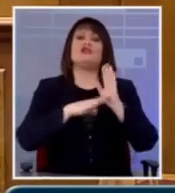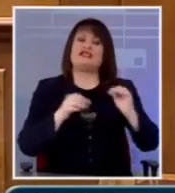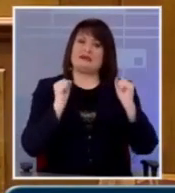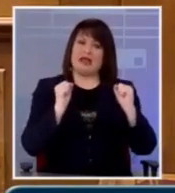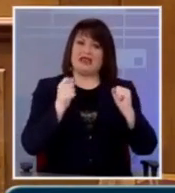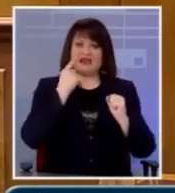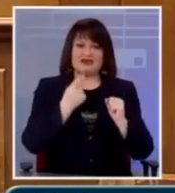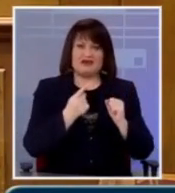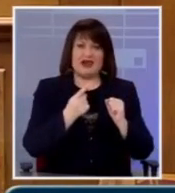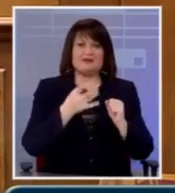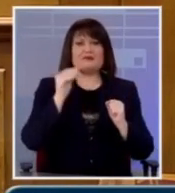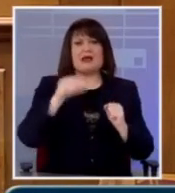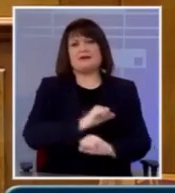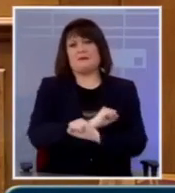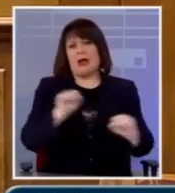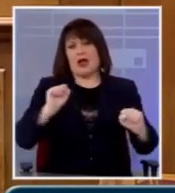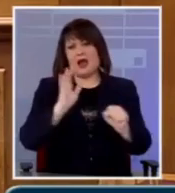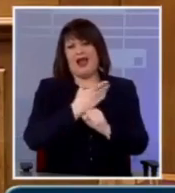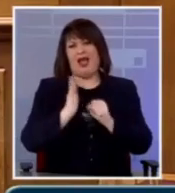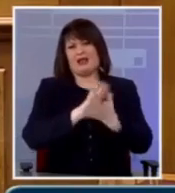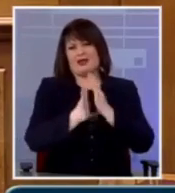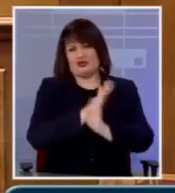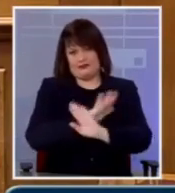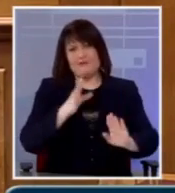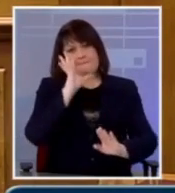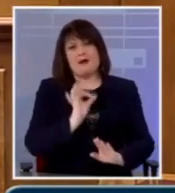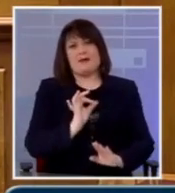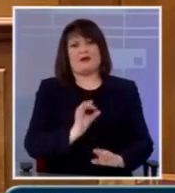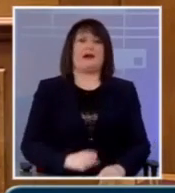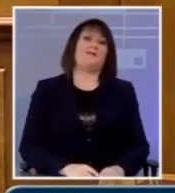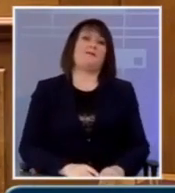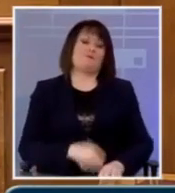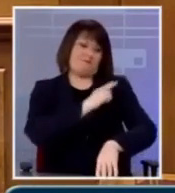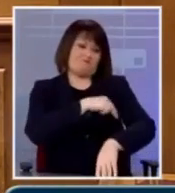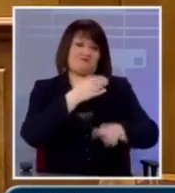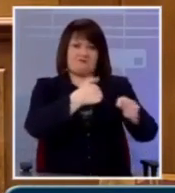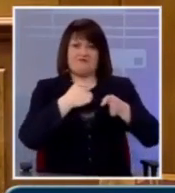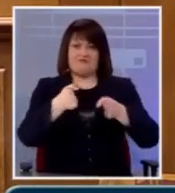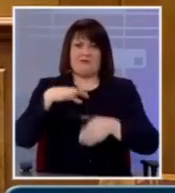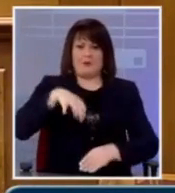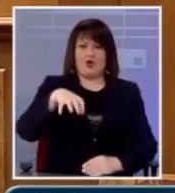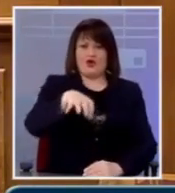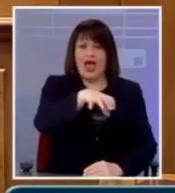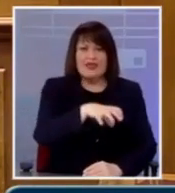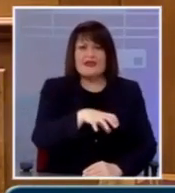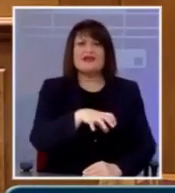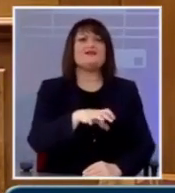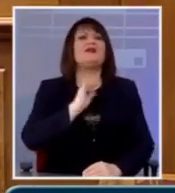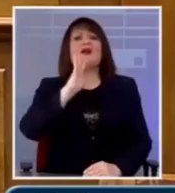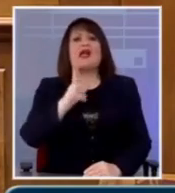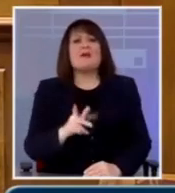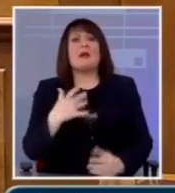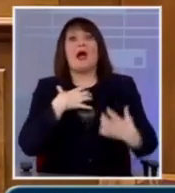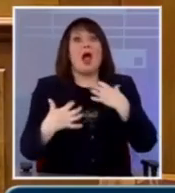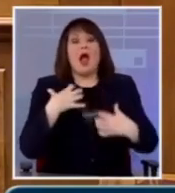παρουσιάζει εικόνα βομβαρδισμένου τοπίου στην κυριολεξία. Κλινικές, τμήματα και μονάδες με το καθημερινό